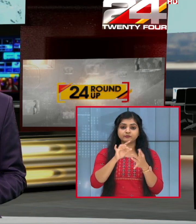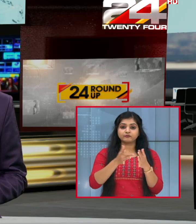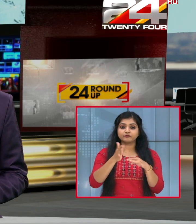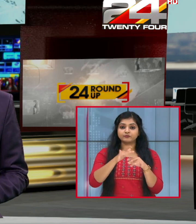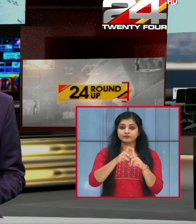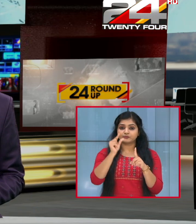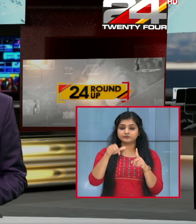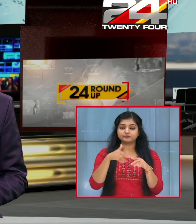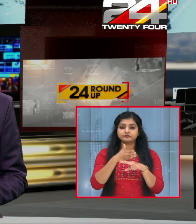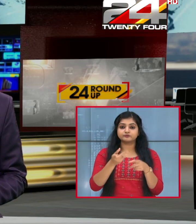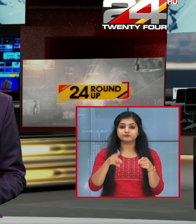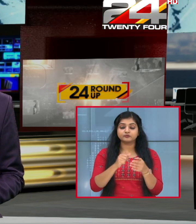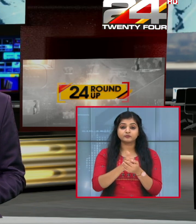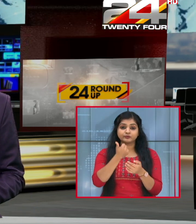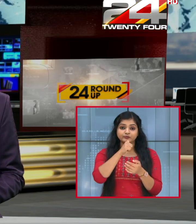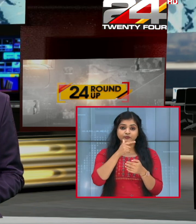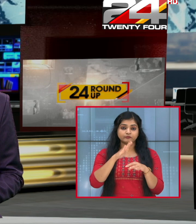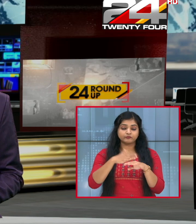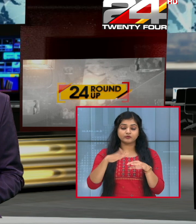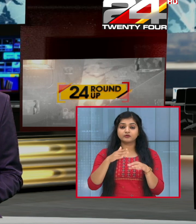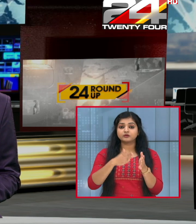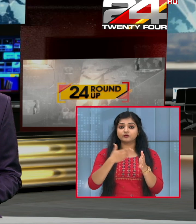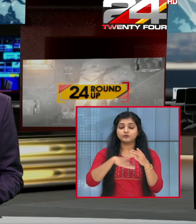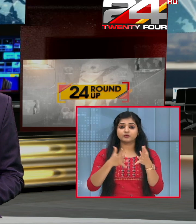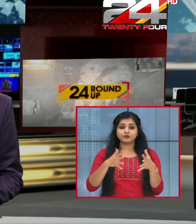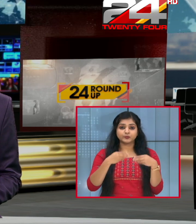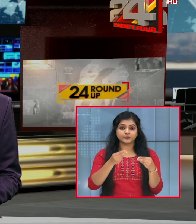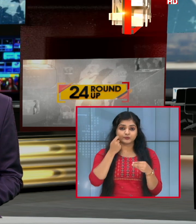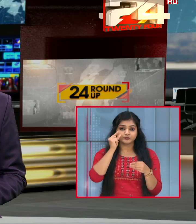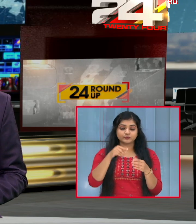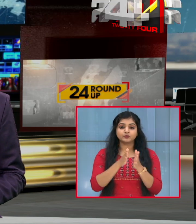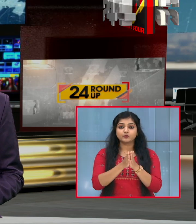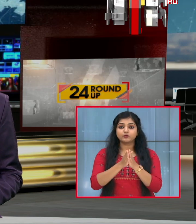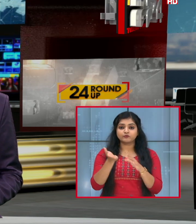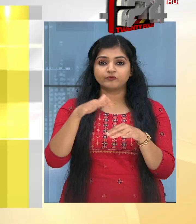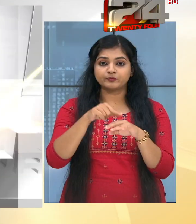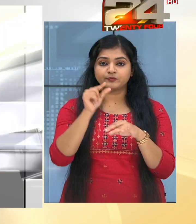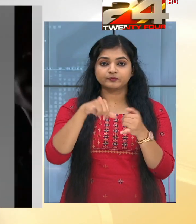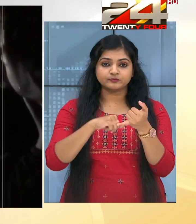പരിക്കേറ്റത്. മദ്യപിച്ച് ട്രെയിനിൽ പ്രശ്നമുണ്ടാക്കിയ ഗുരുവായൂർ സ്വദേശി സിയാദാണ് അതിക്രമം കാട്ടിയത്.